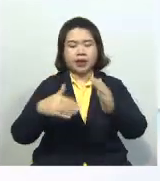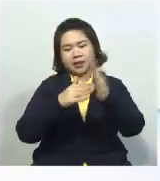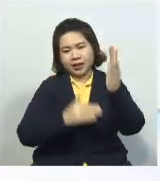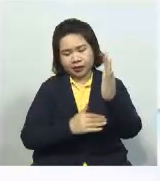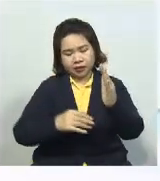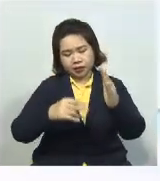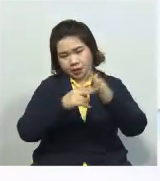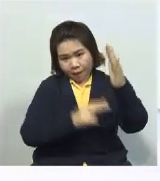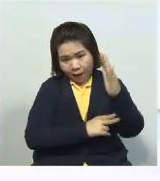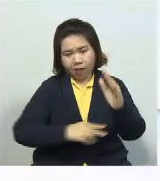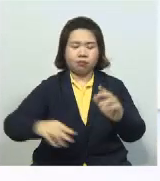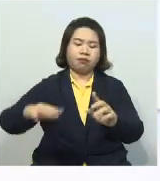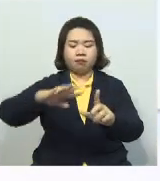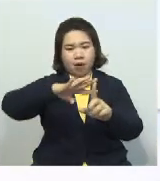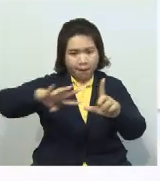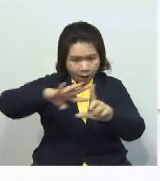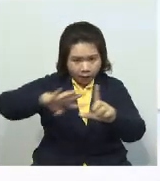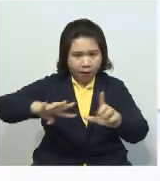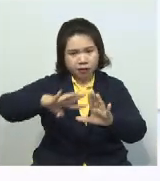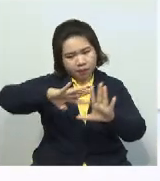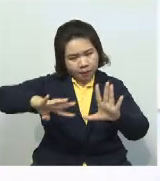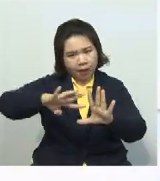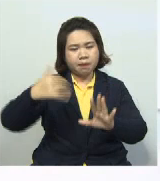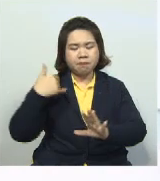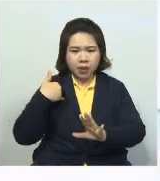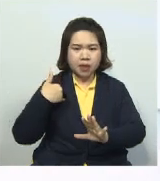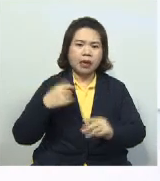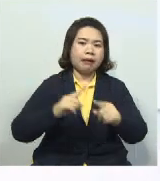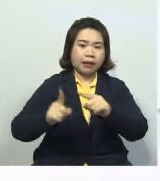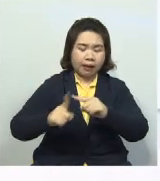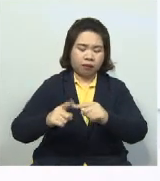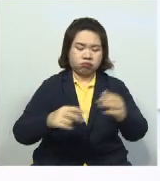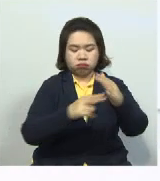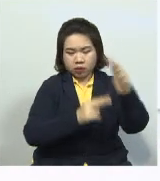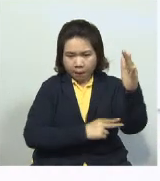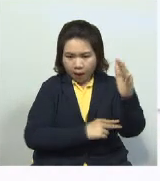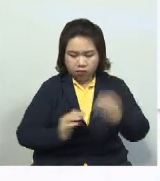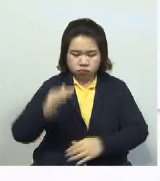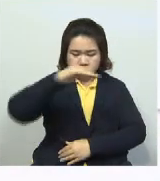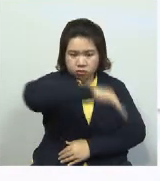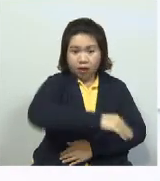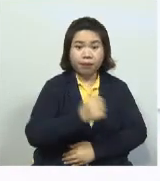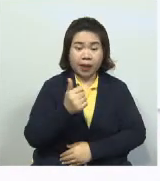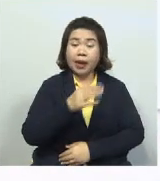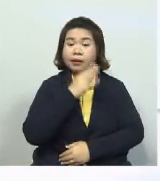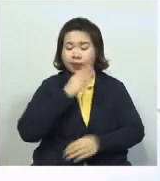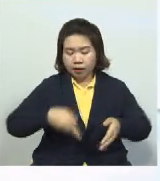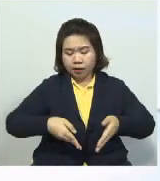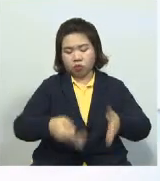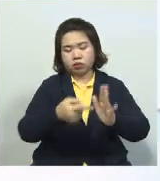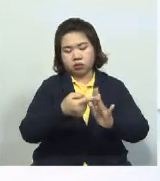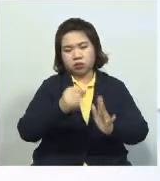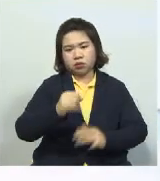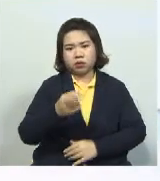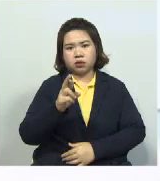หรือสะพานกรุงธนหรือสะพานสังฮีเนี่ยได้เลยส่วนของพี่น้องประชาชนที่มาจากถนนเจริญกรุงถนนพระราม1ถน